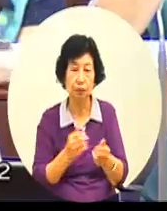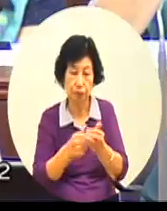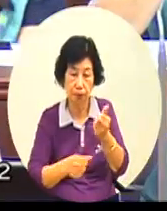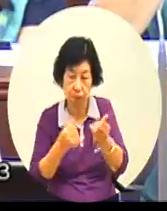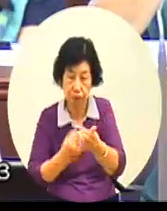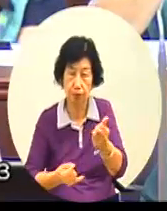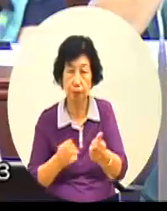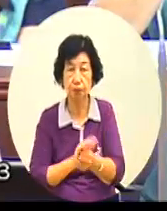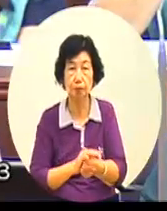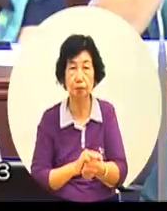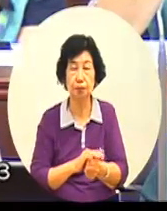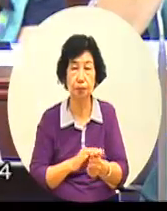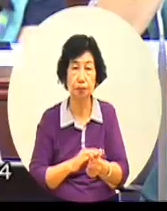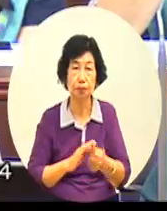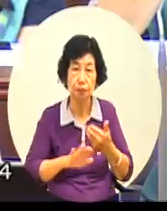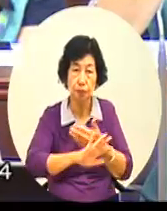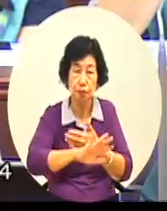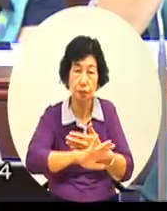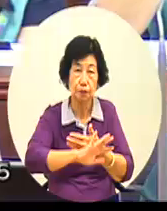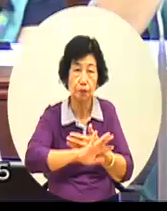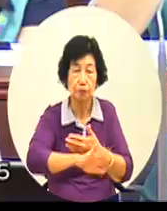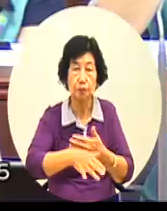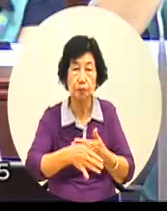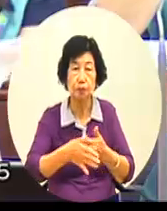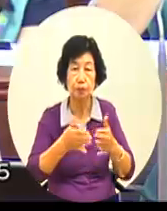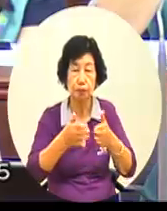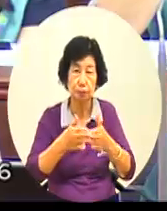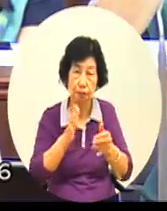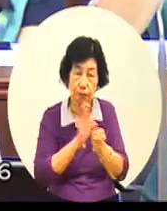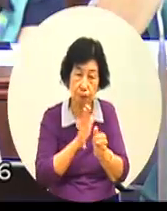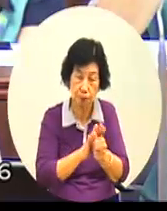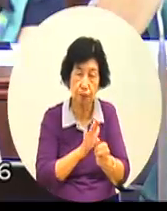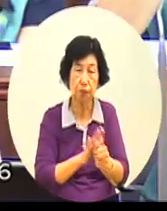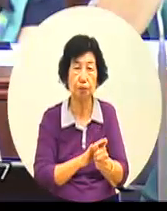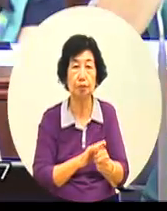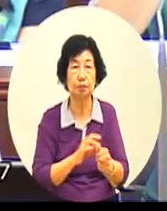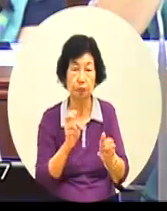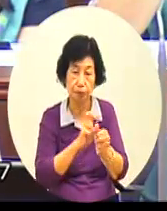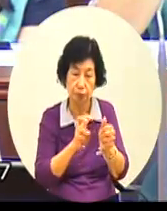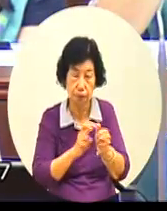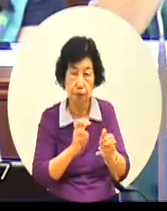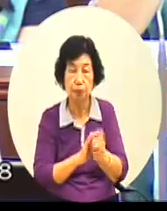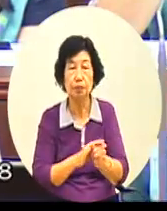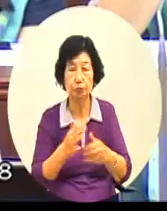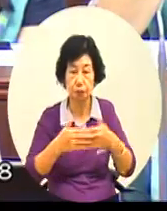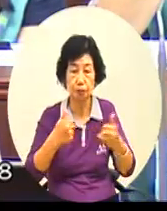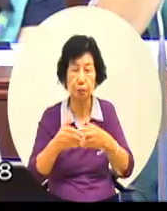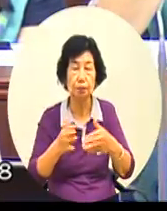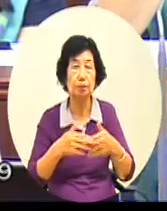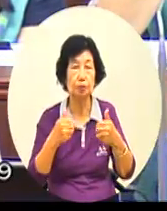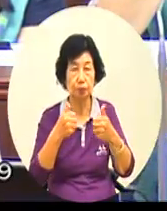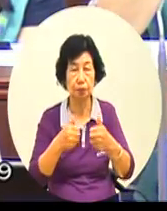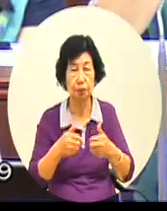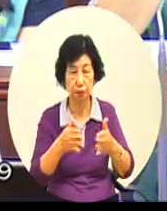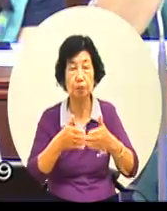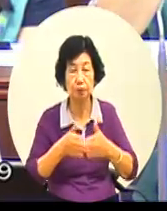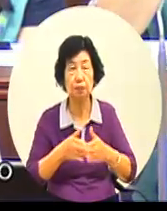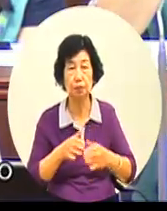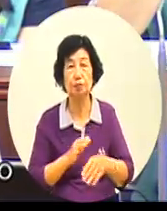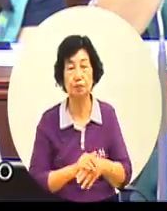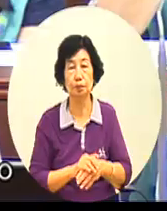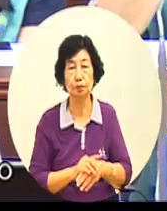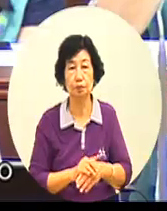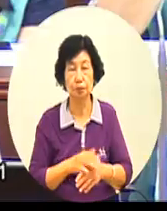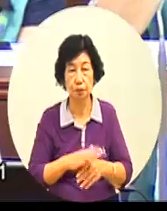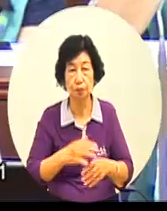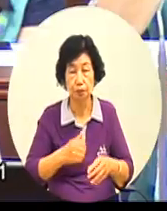要有人帮忙照顾他，他可能就会需要额外的一些相关的协助。所以我们如果会做的话，可能就比较